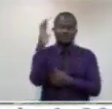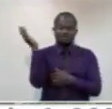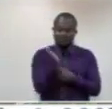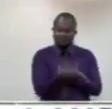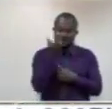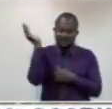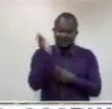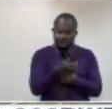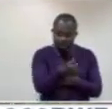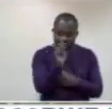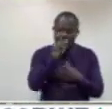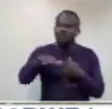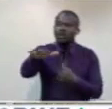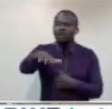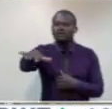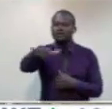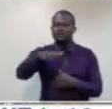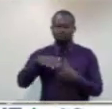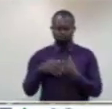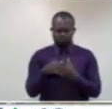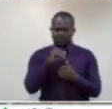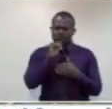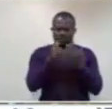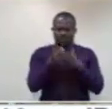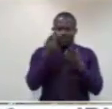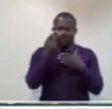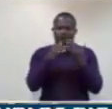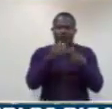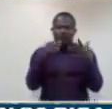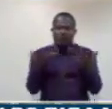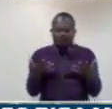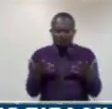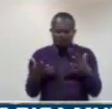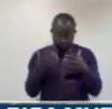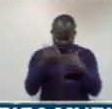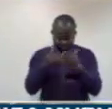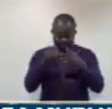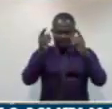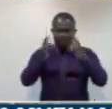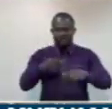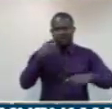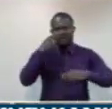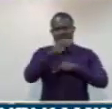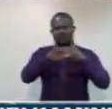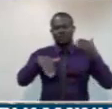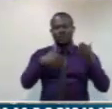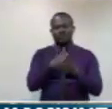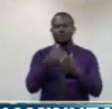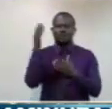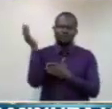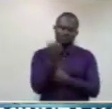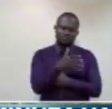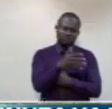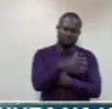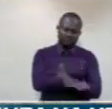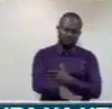ati siziye ati zira zo hepfo ati reka da tugende ugiye kureba uko zimeze ubwo yaraje nyine asanga zose zararitse hasi n'amakoma